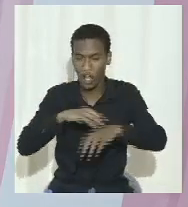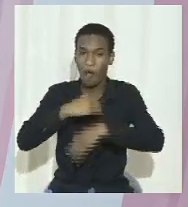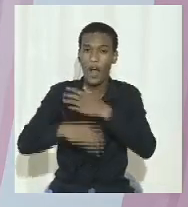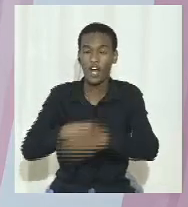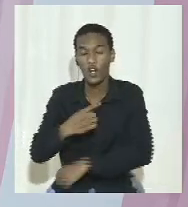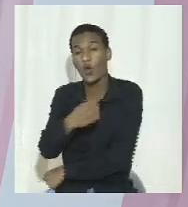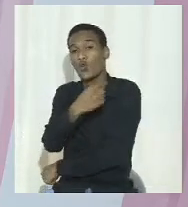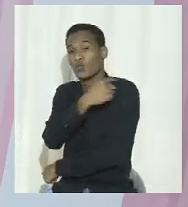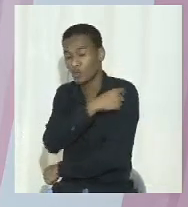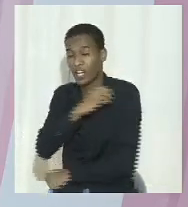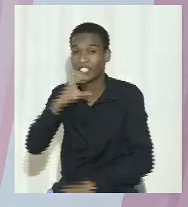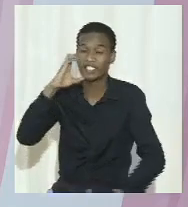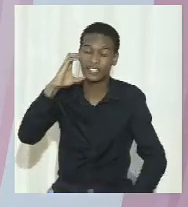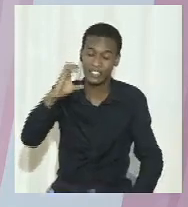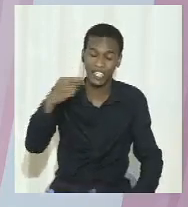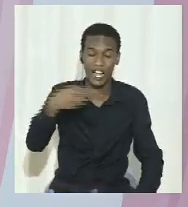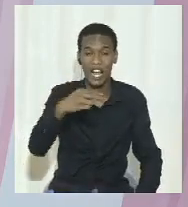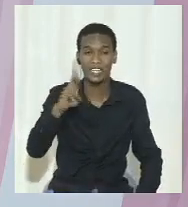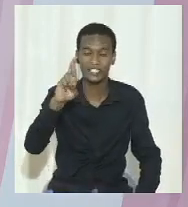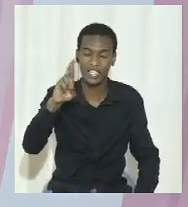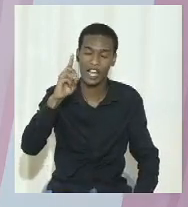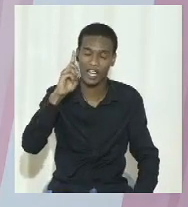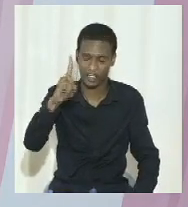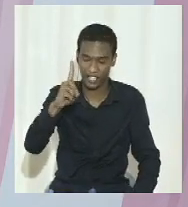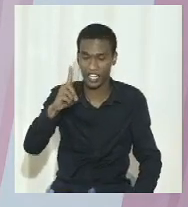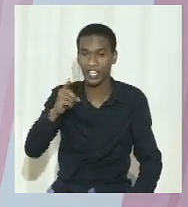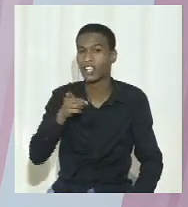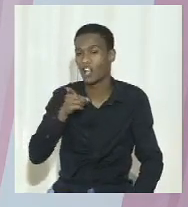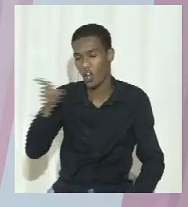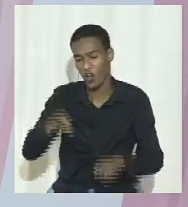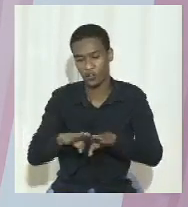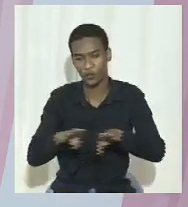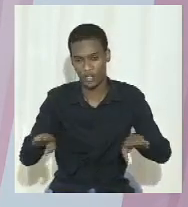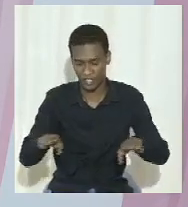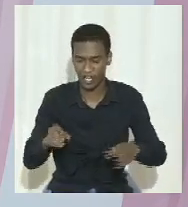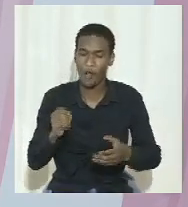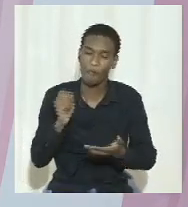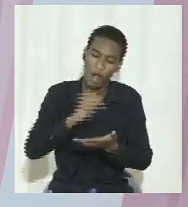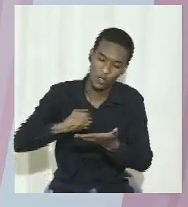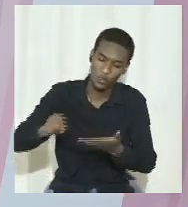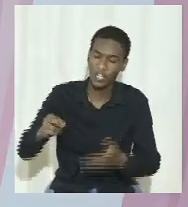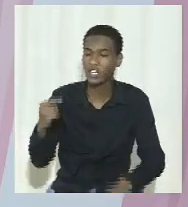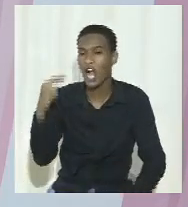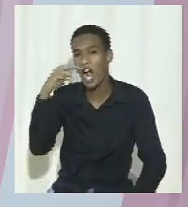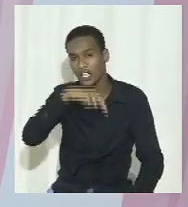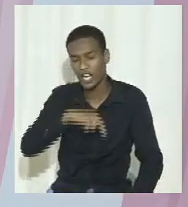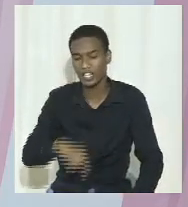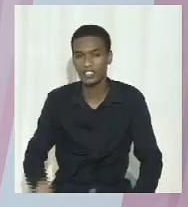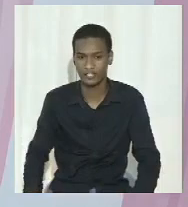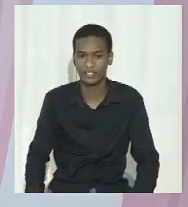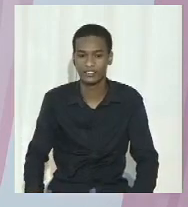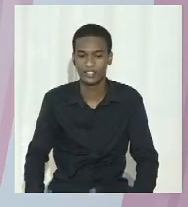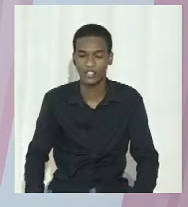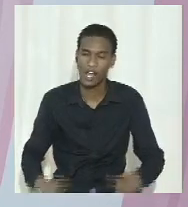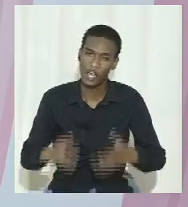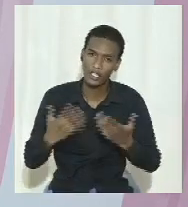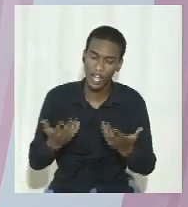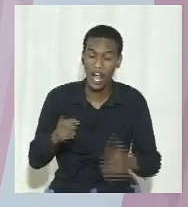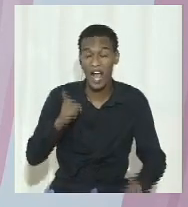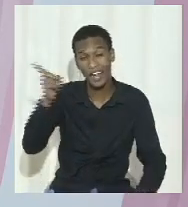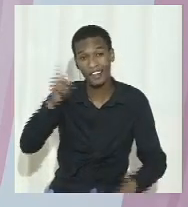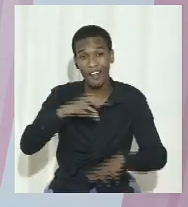CHRD zany na service de santé de distrikta no manoratra anarana na eny anivon'ny faritra